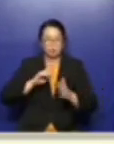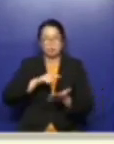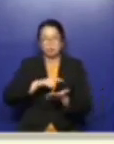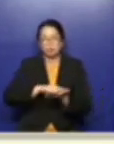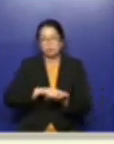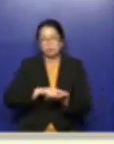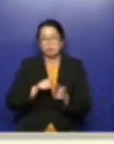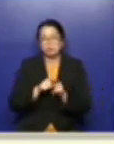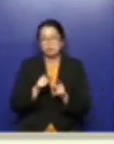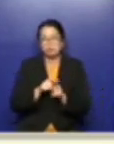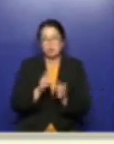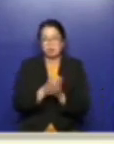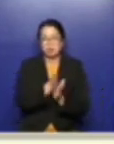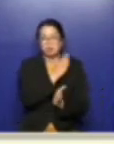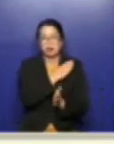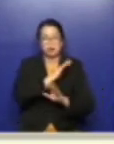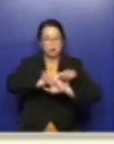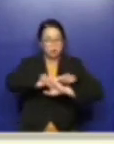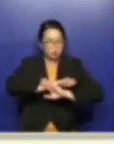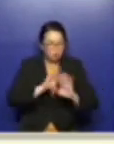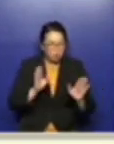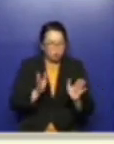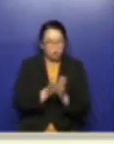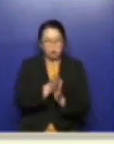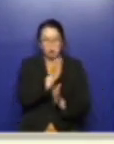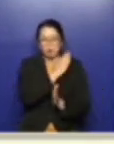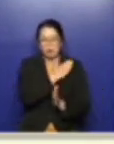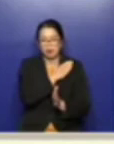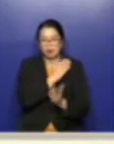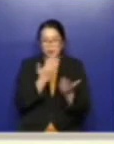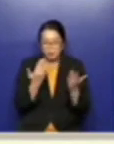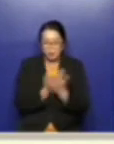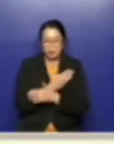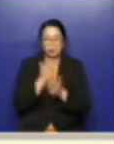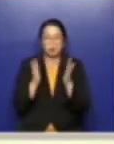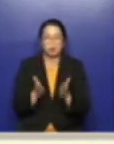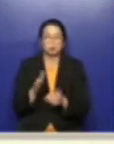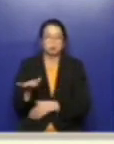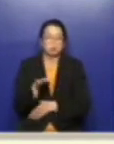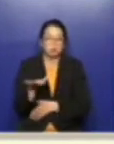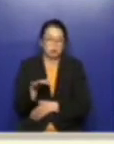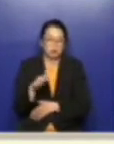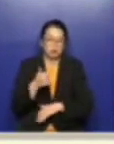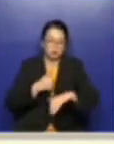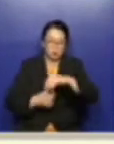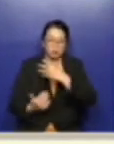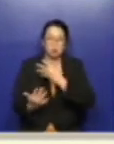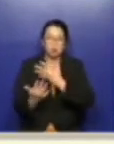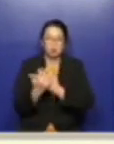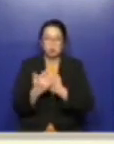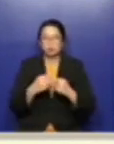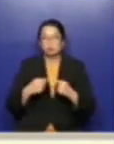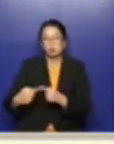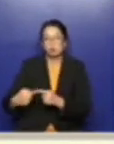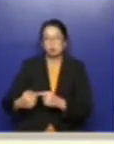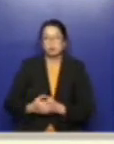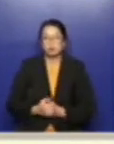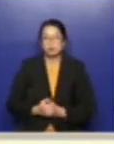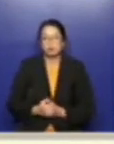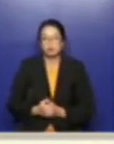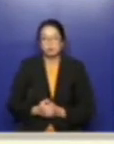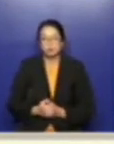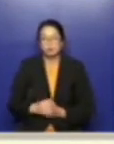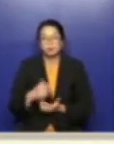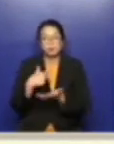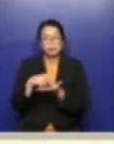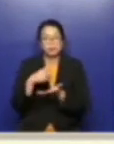เสียได้และให้รายงานให้ศาลทราบถึงการสละสมณเพศนั้นได้นะครับผมเรียนอย่างนี้นะ